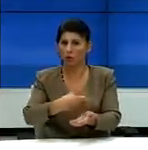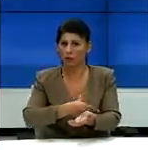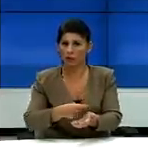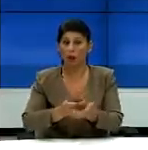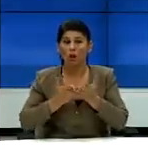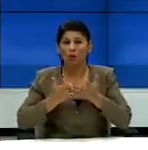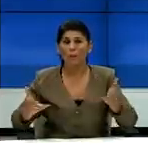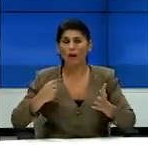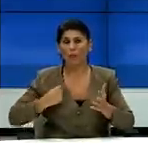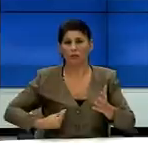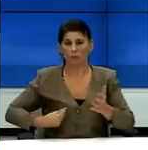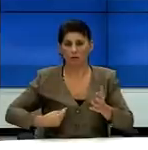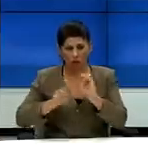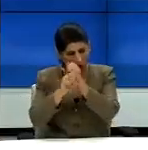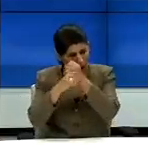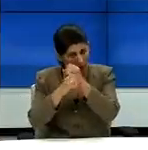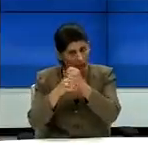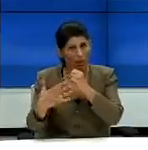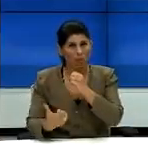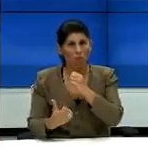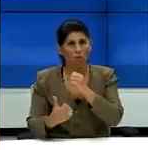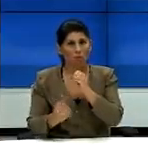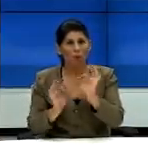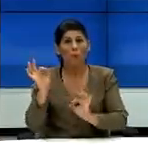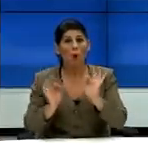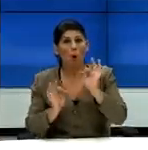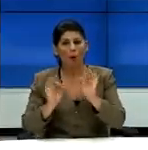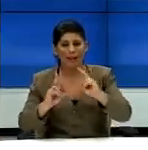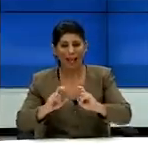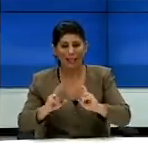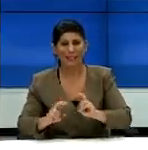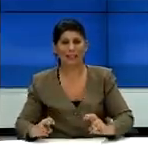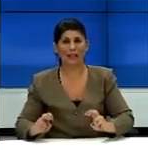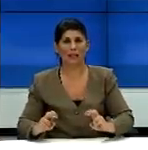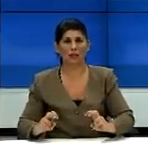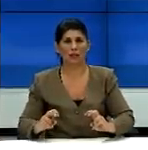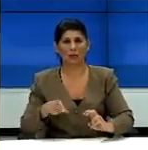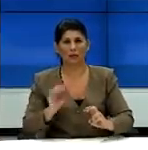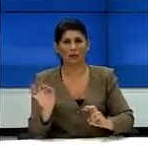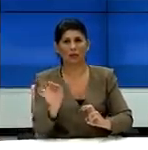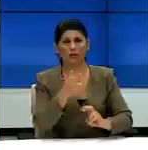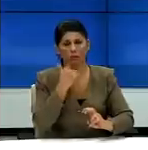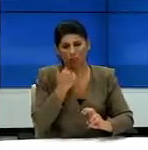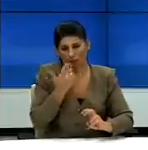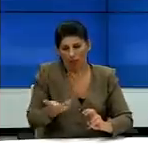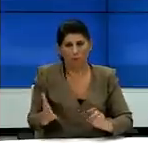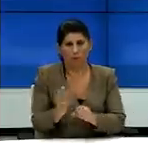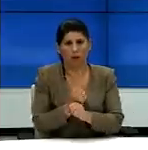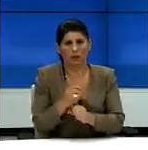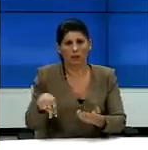το μεγαλύτερο δημόσιο εργαστήριο που διενεργεί μοριακές εξετάσεις για τον ιό, δηλώνει ότι δεν μπορεί να ανταποκριθεί στο ρόλο